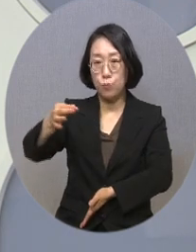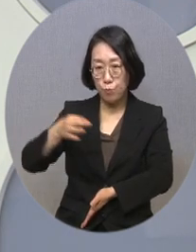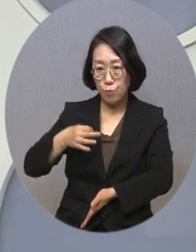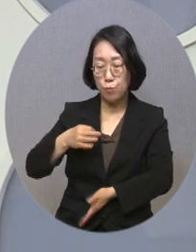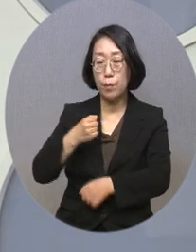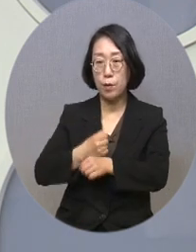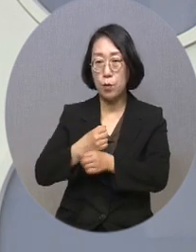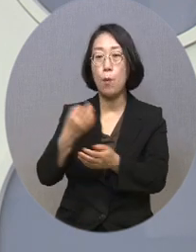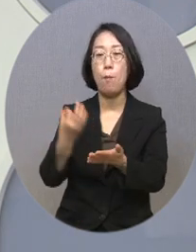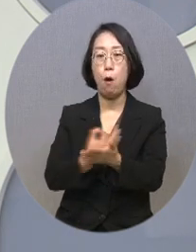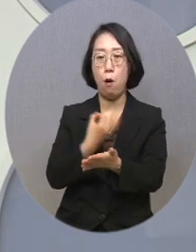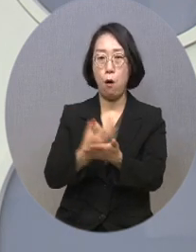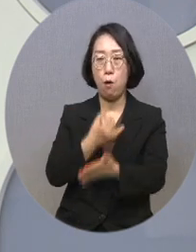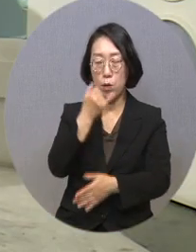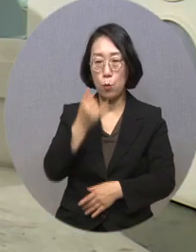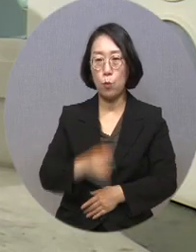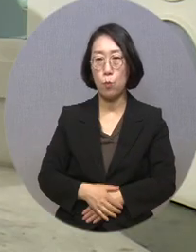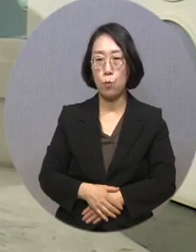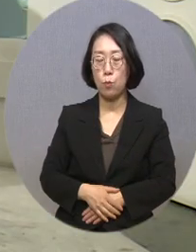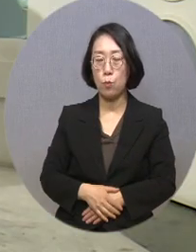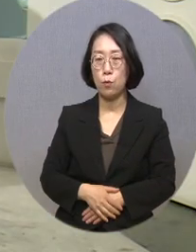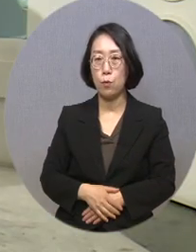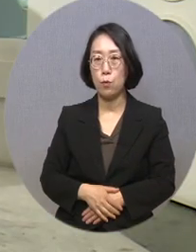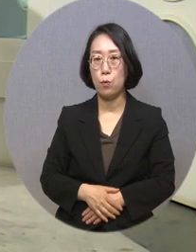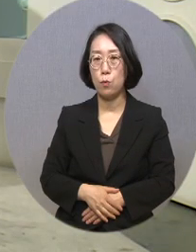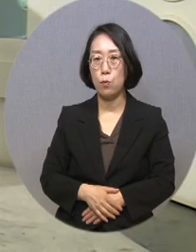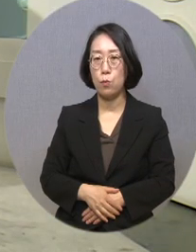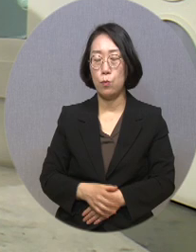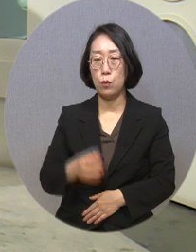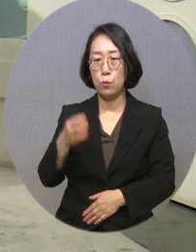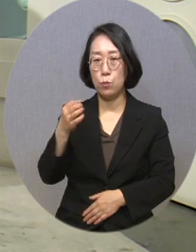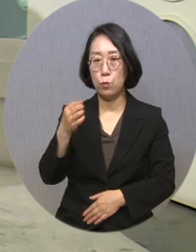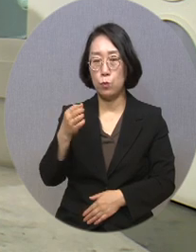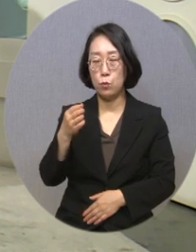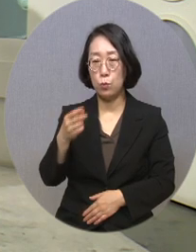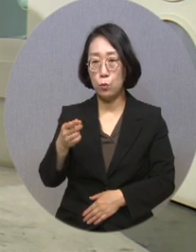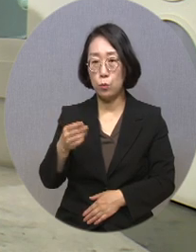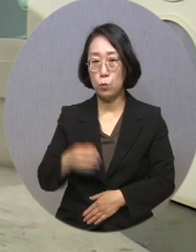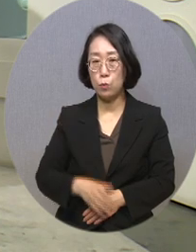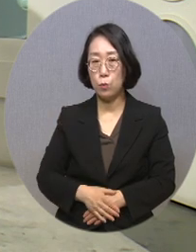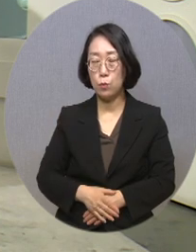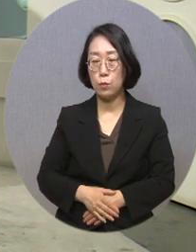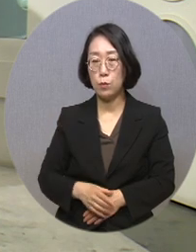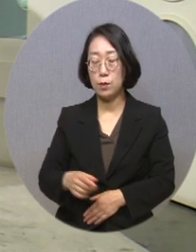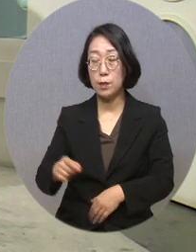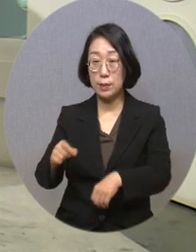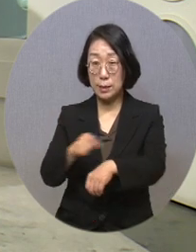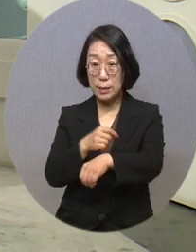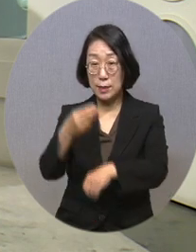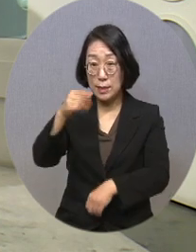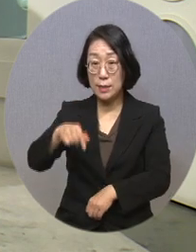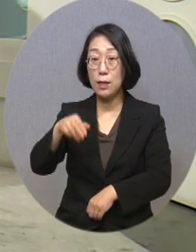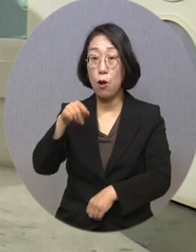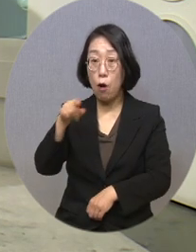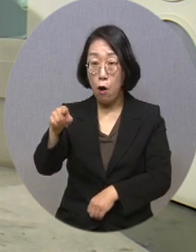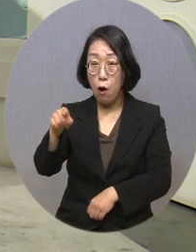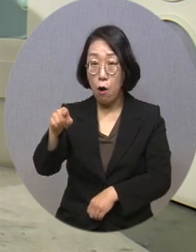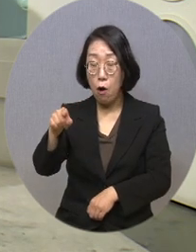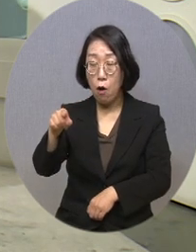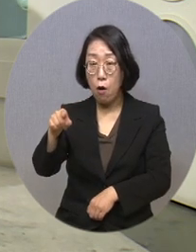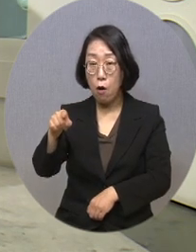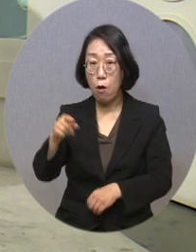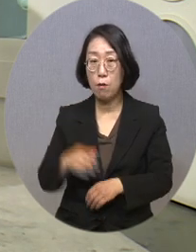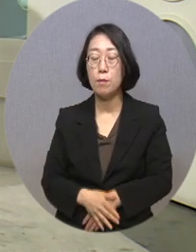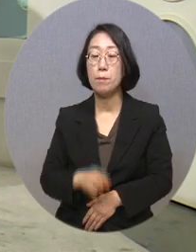이런 부분들이라든가 또 이 이제 조세와 뭐 관련된 특허입니까? 예 특허 일종의 특허인가요?